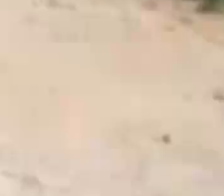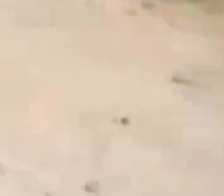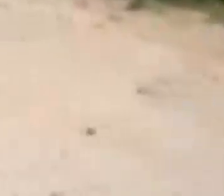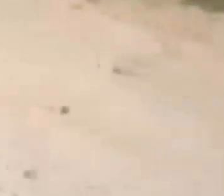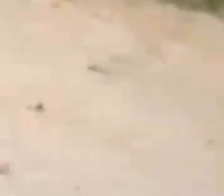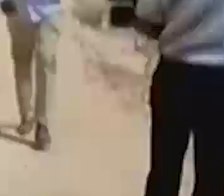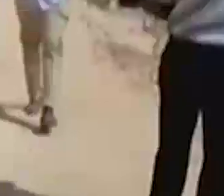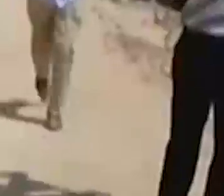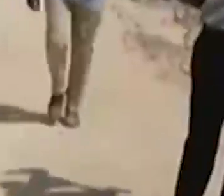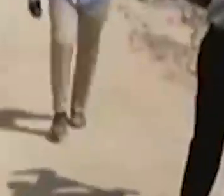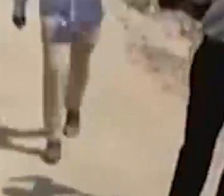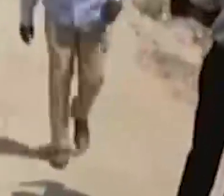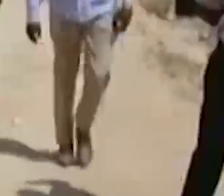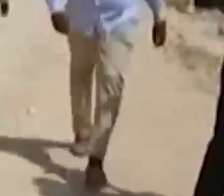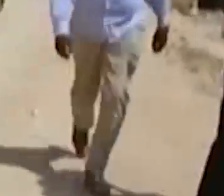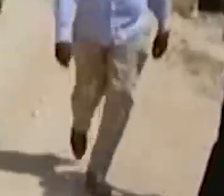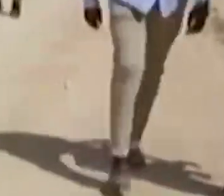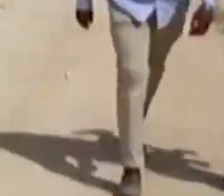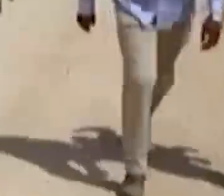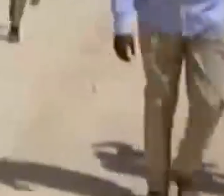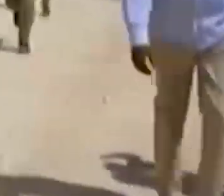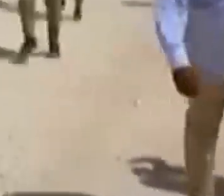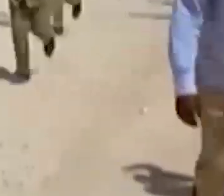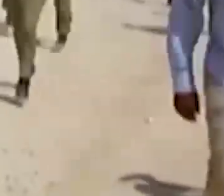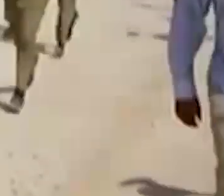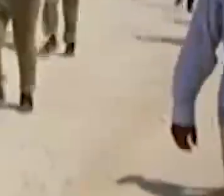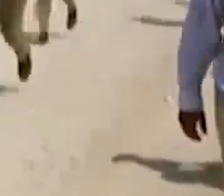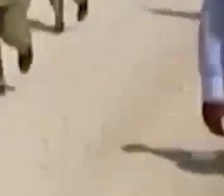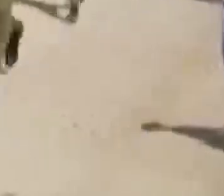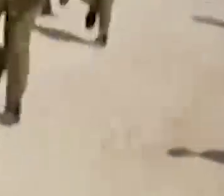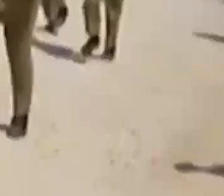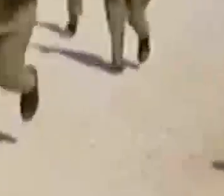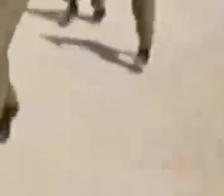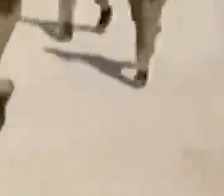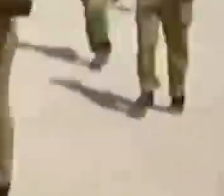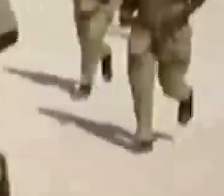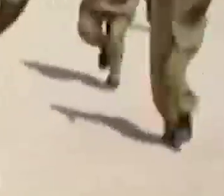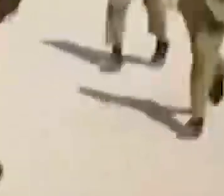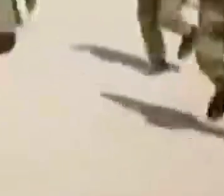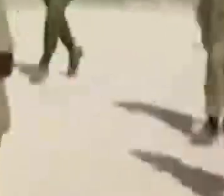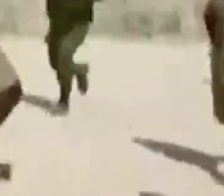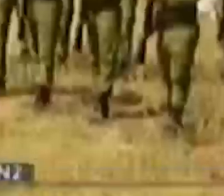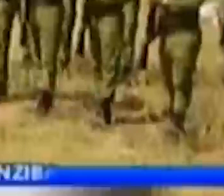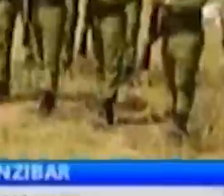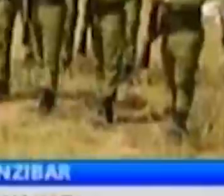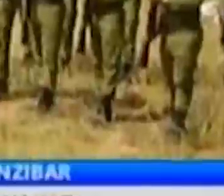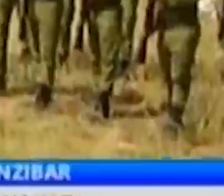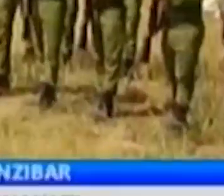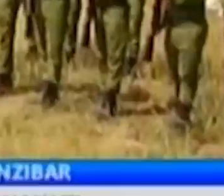Zanzibar zitakazofanyika Januari 12 mwaka huu, na kwamba yoyote atakayejihusisha na vitendo vya uvunjifu wa